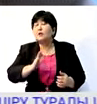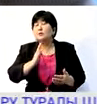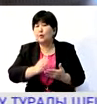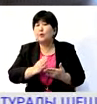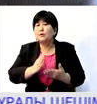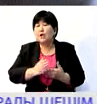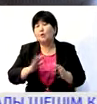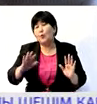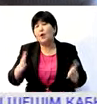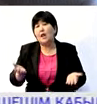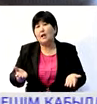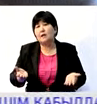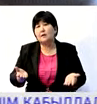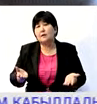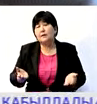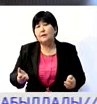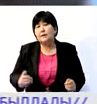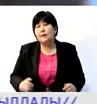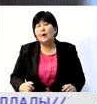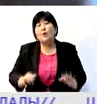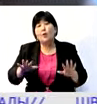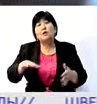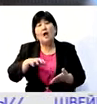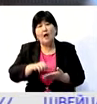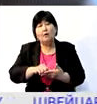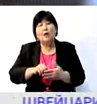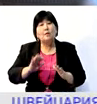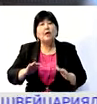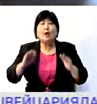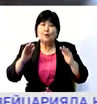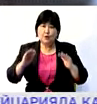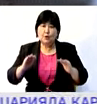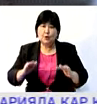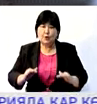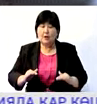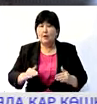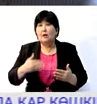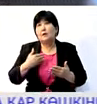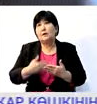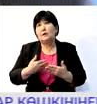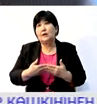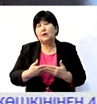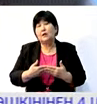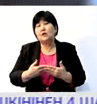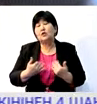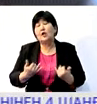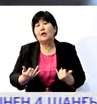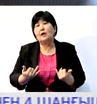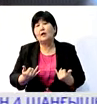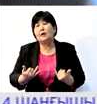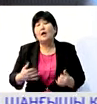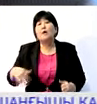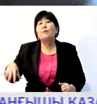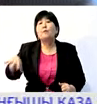тұрады оқиғалардың орын алуы. А бірақ төмендеуде, значит, жаңағы